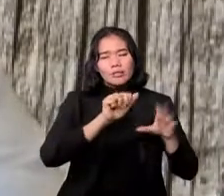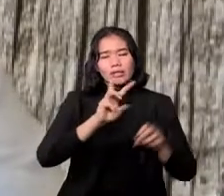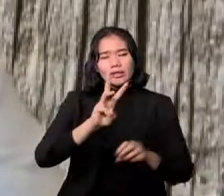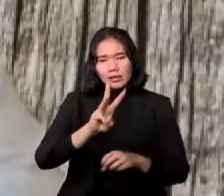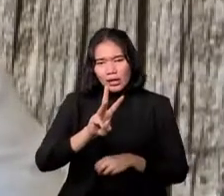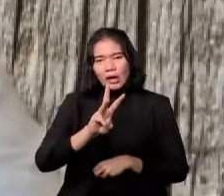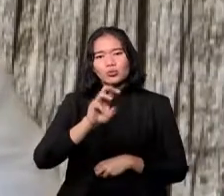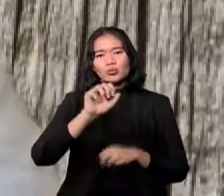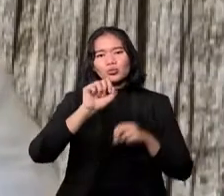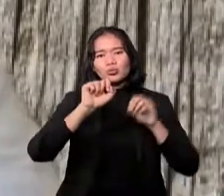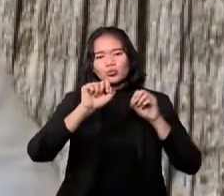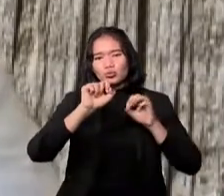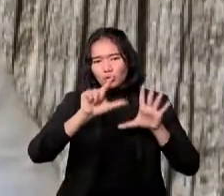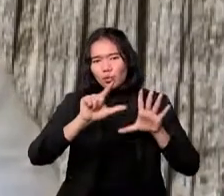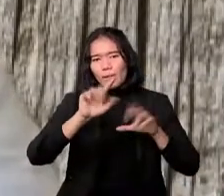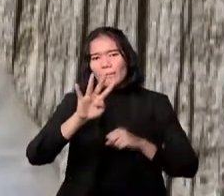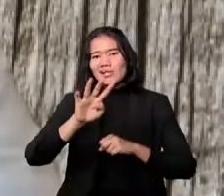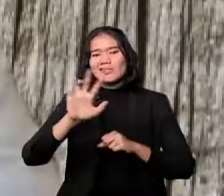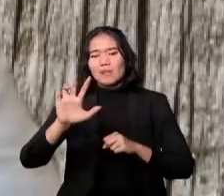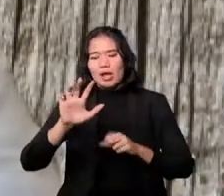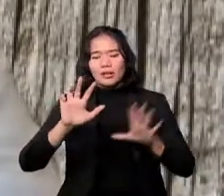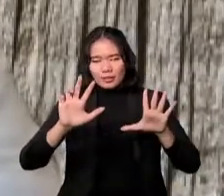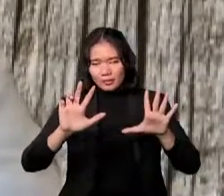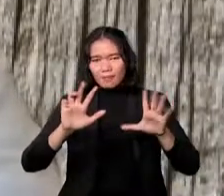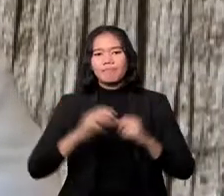63.749 dan hampir